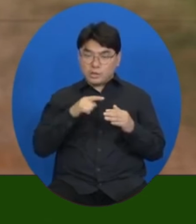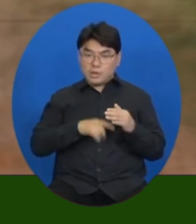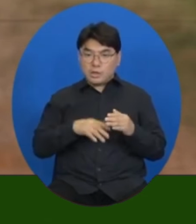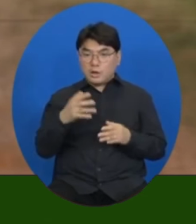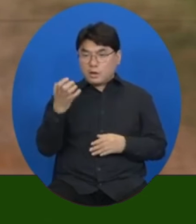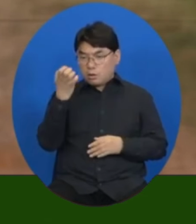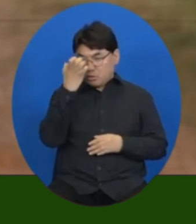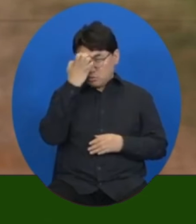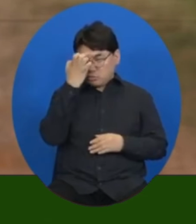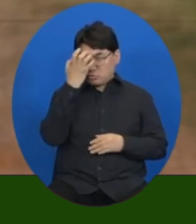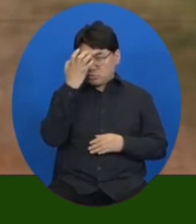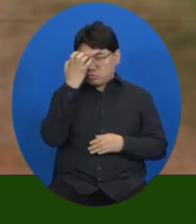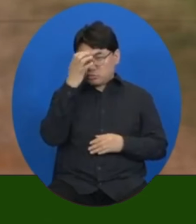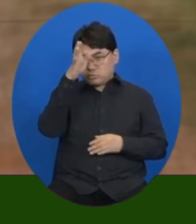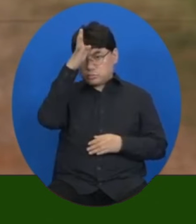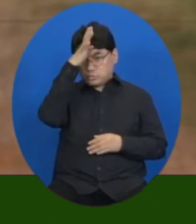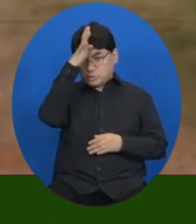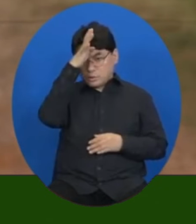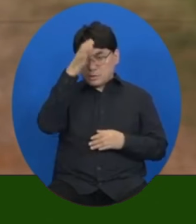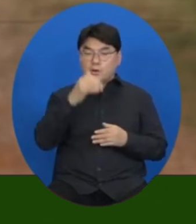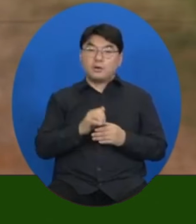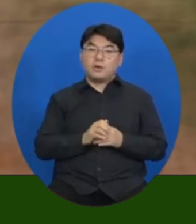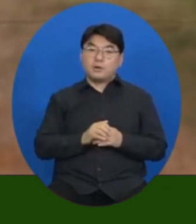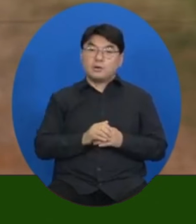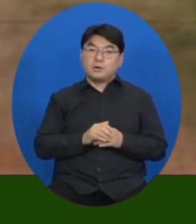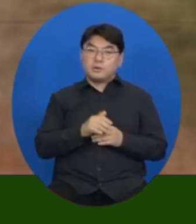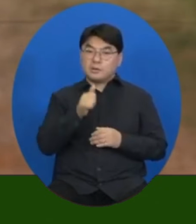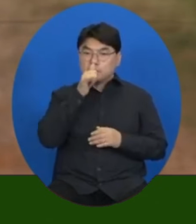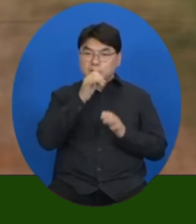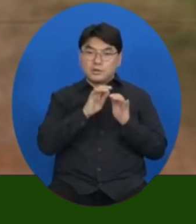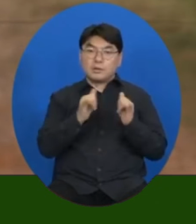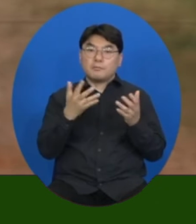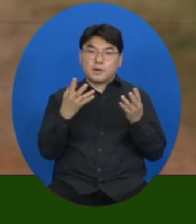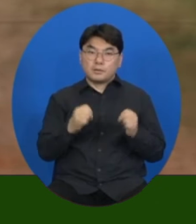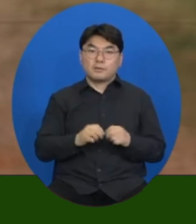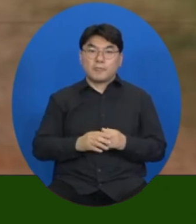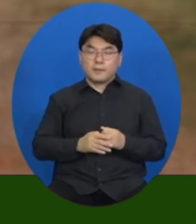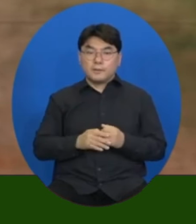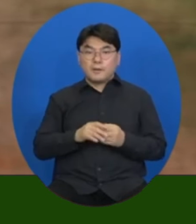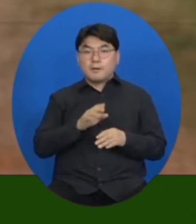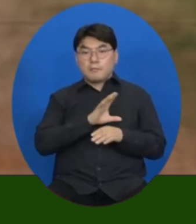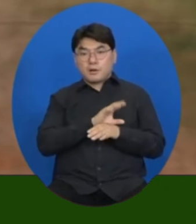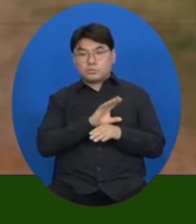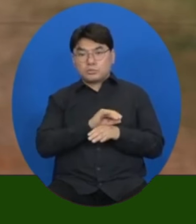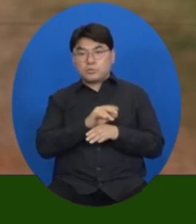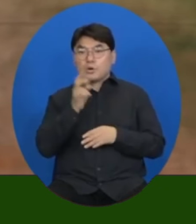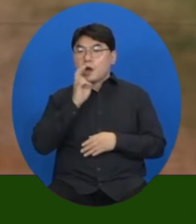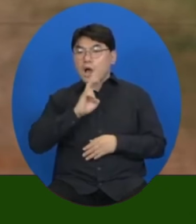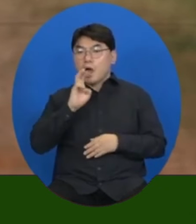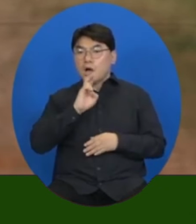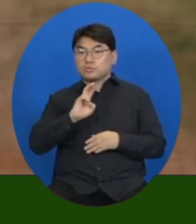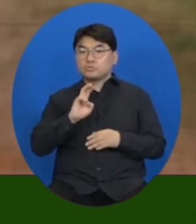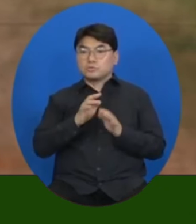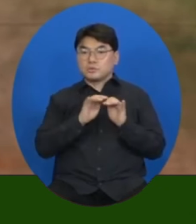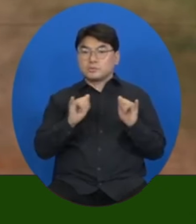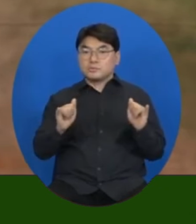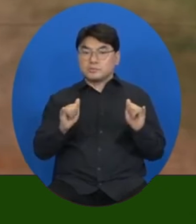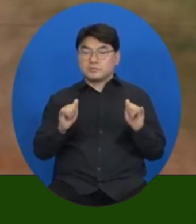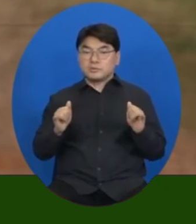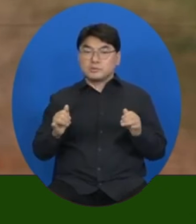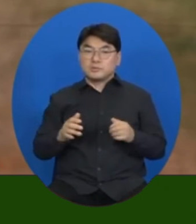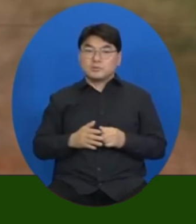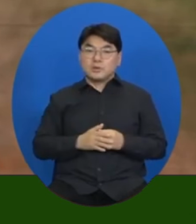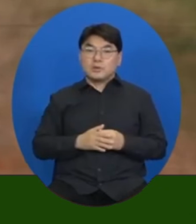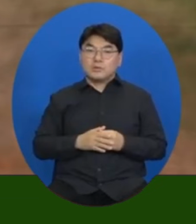나는 가수인데 연예인이고 방송인인 더 이상 노래할 수 없거나 새로운 예을 내지 못하거나